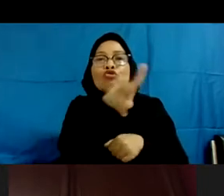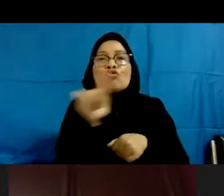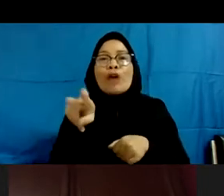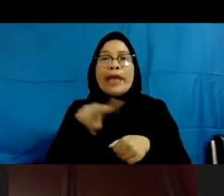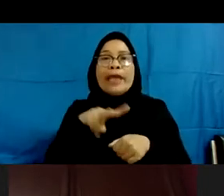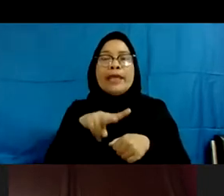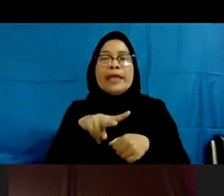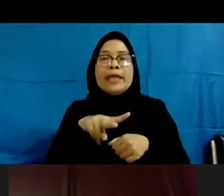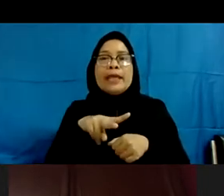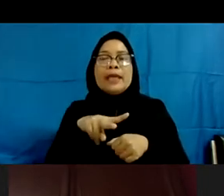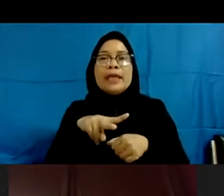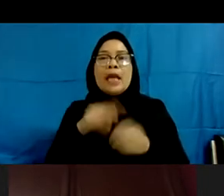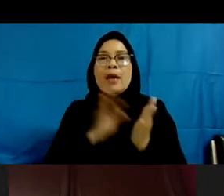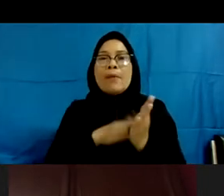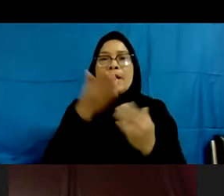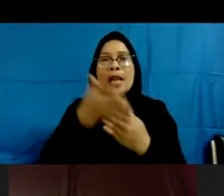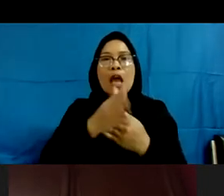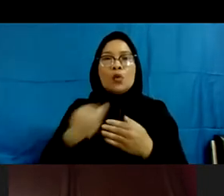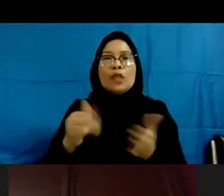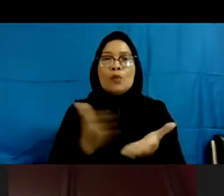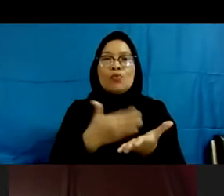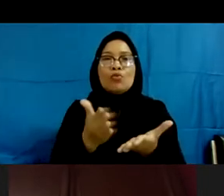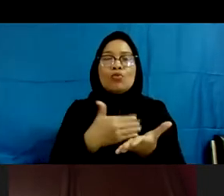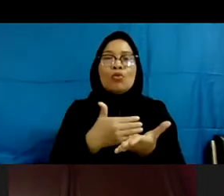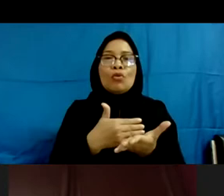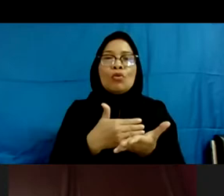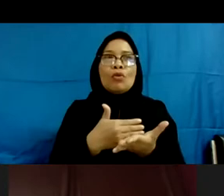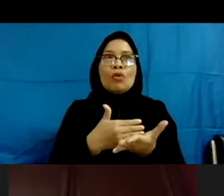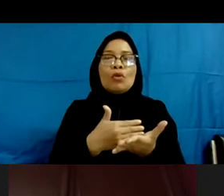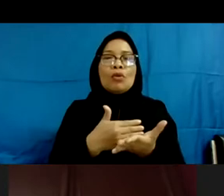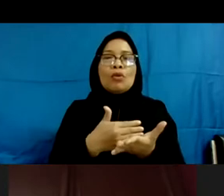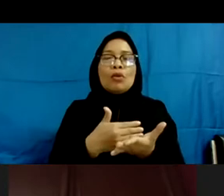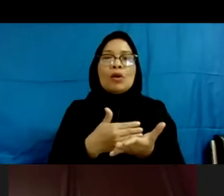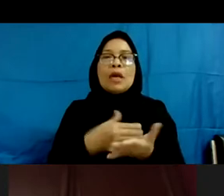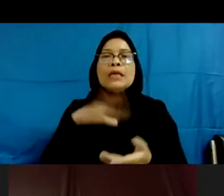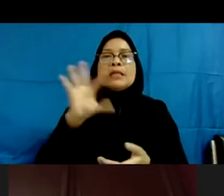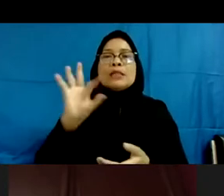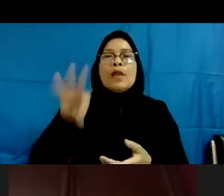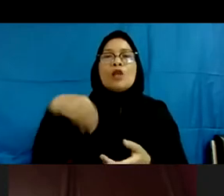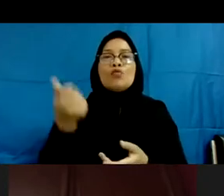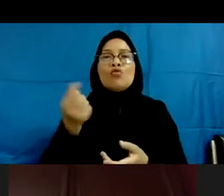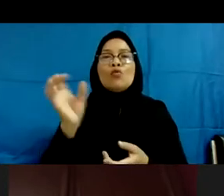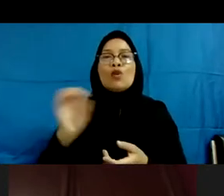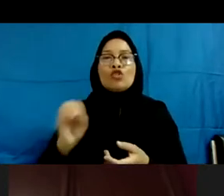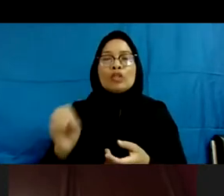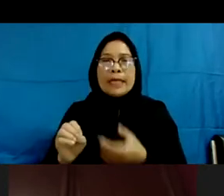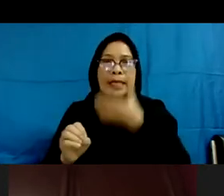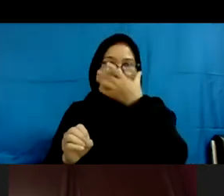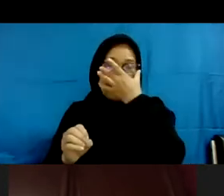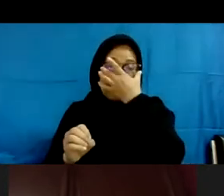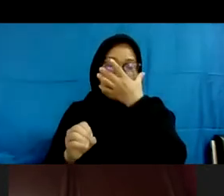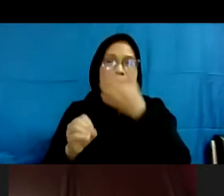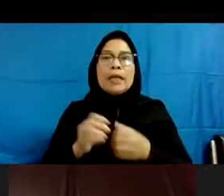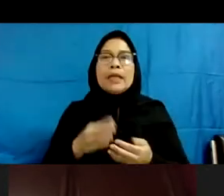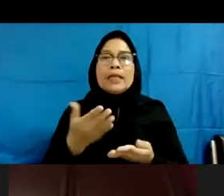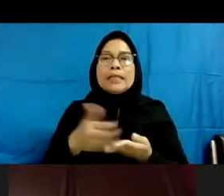juga, melalui buku Braille itu 19%. Kemudian buku bicara 12% dan